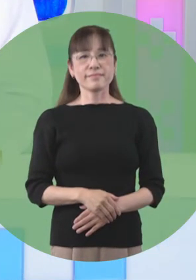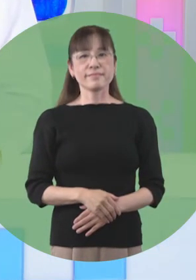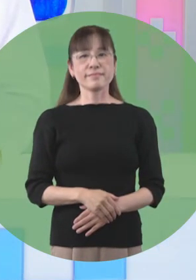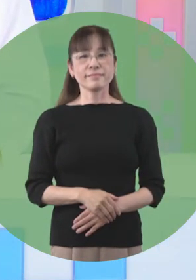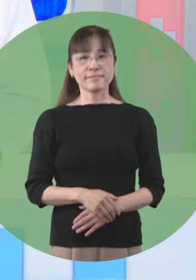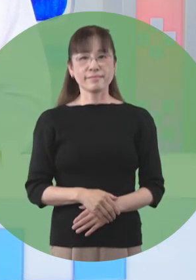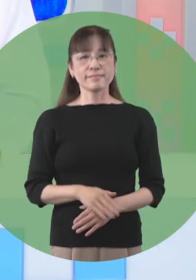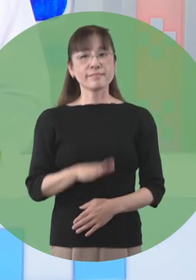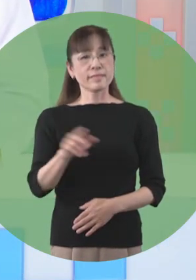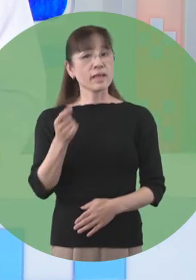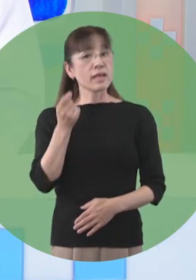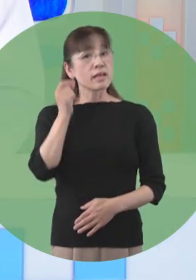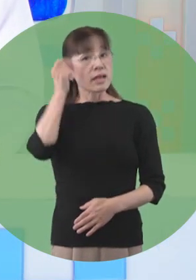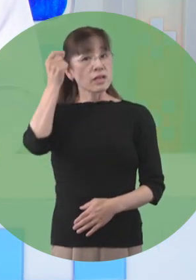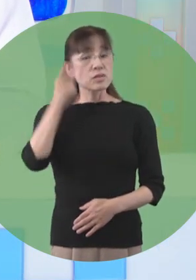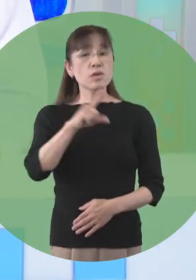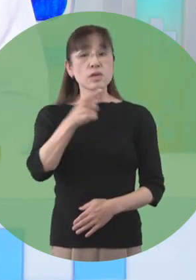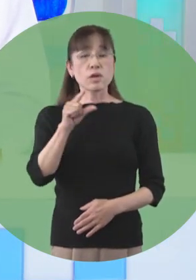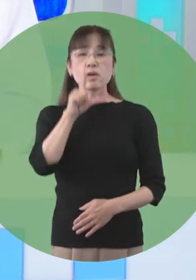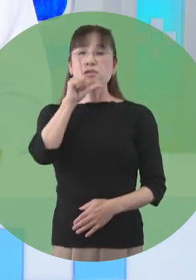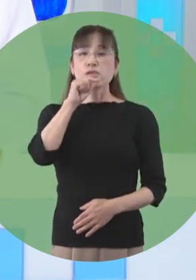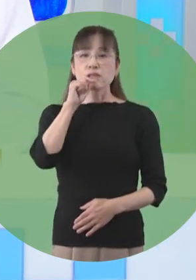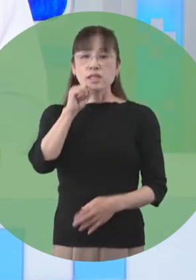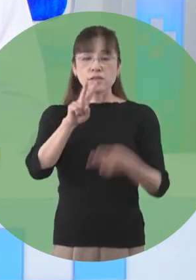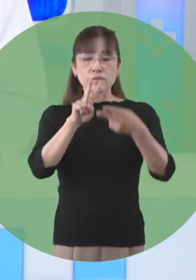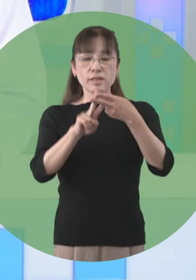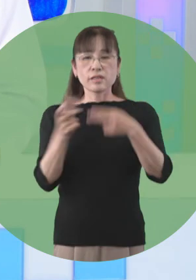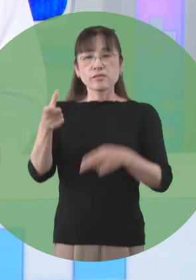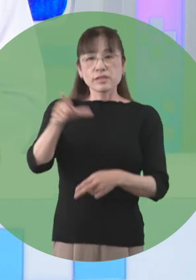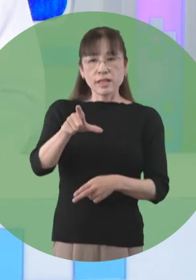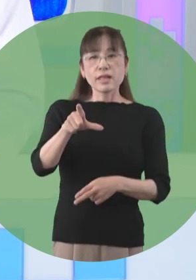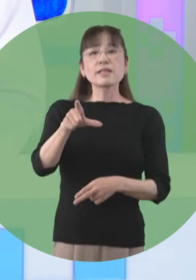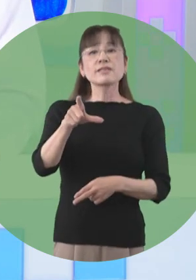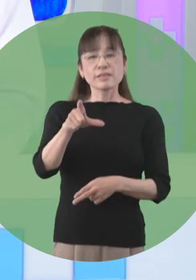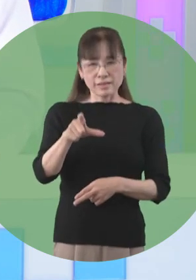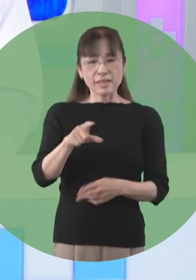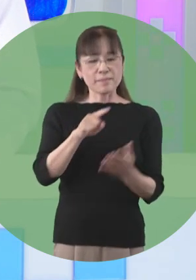番組の感想などツイッターのハッシュタグうまんち広場で